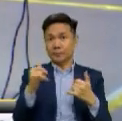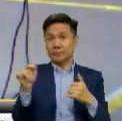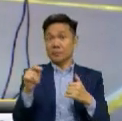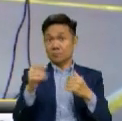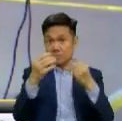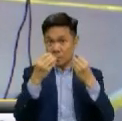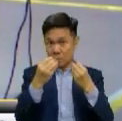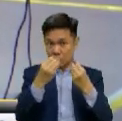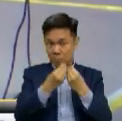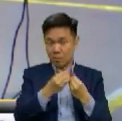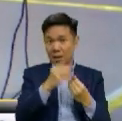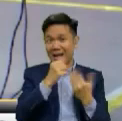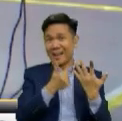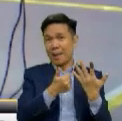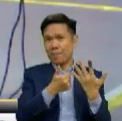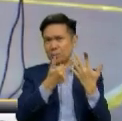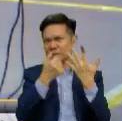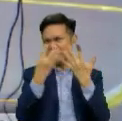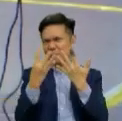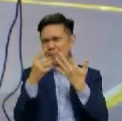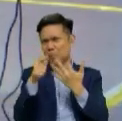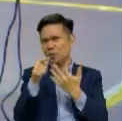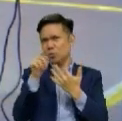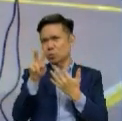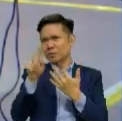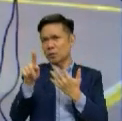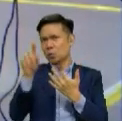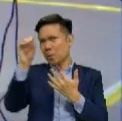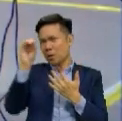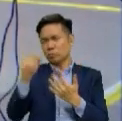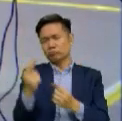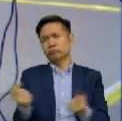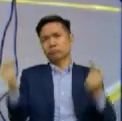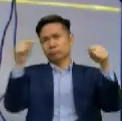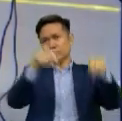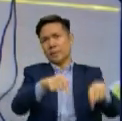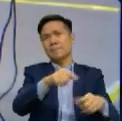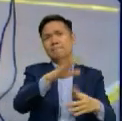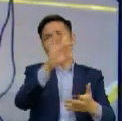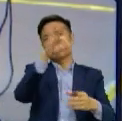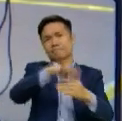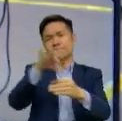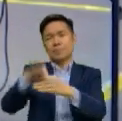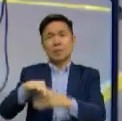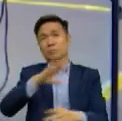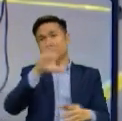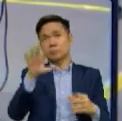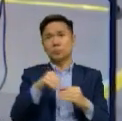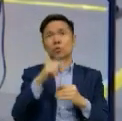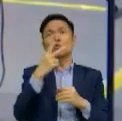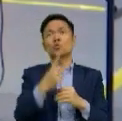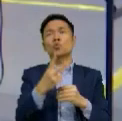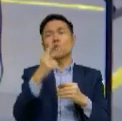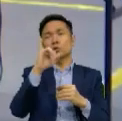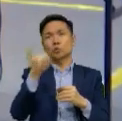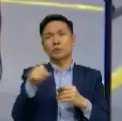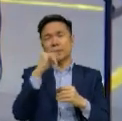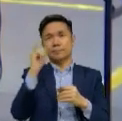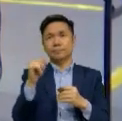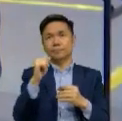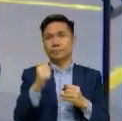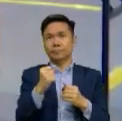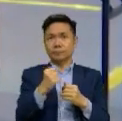mecatatkan peraturan mengundi sebanyak 69 pukulan 21/100 daripada jumlah keseluruhan 2 juta